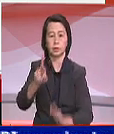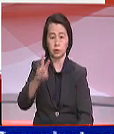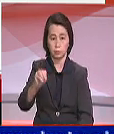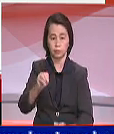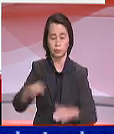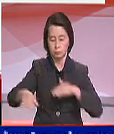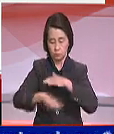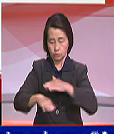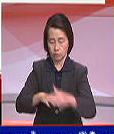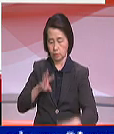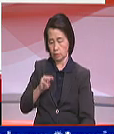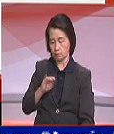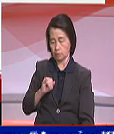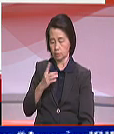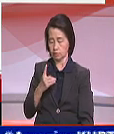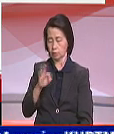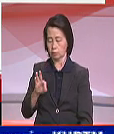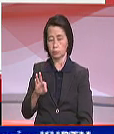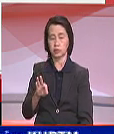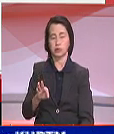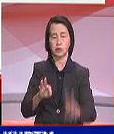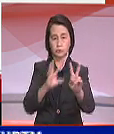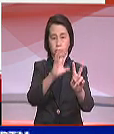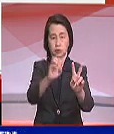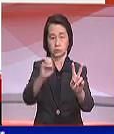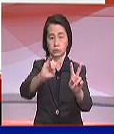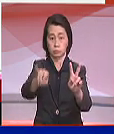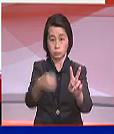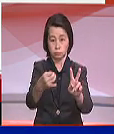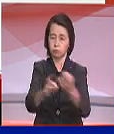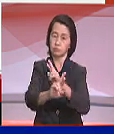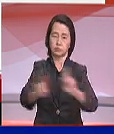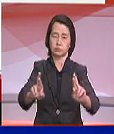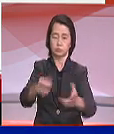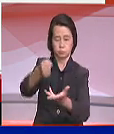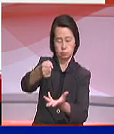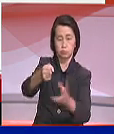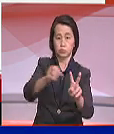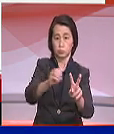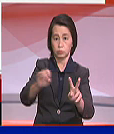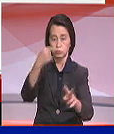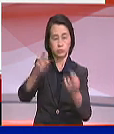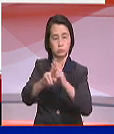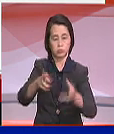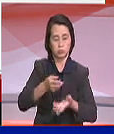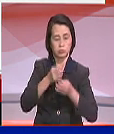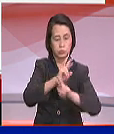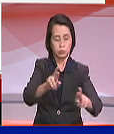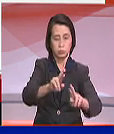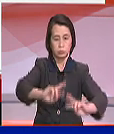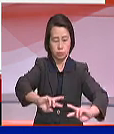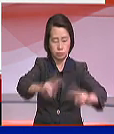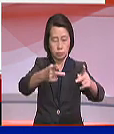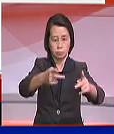Di bawah MIDF, sebanyak 200 juta ringgit disediakan untuk skim pembiayaan pembangunan